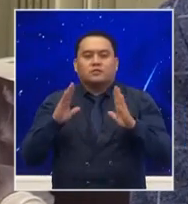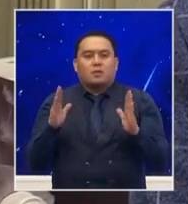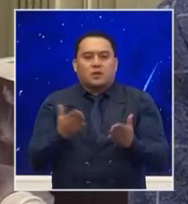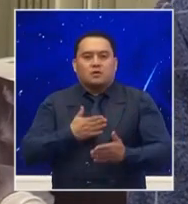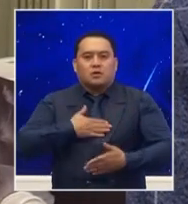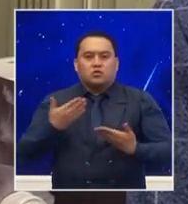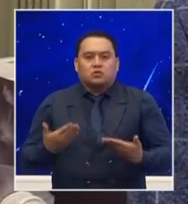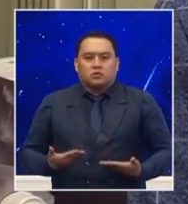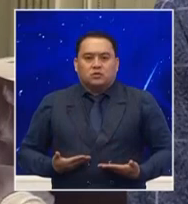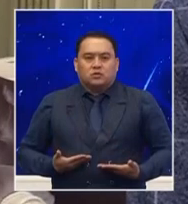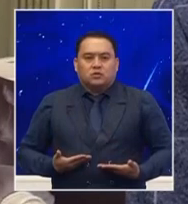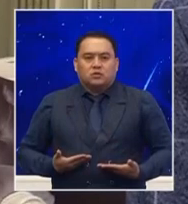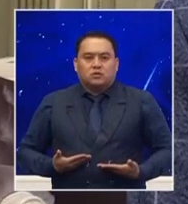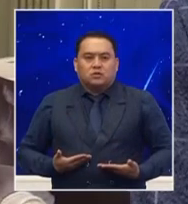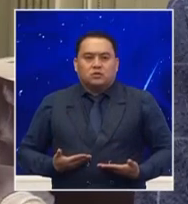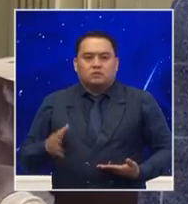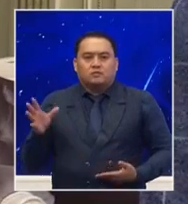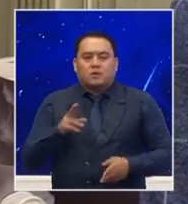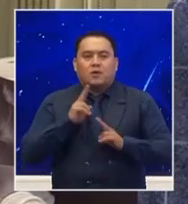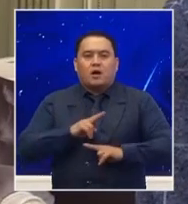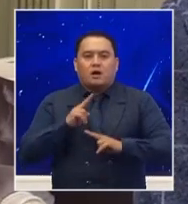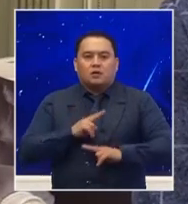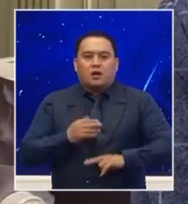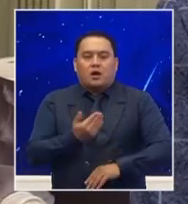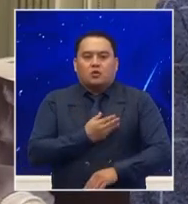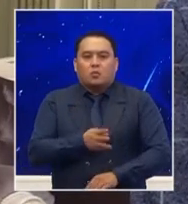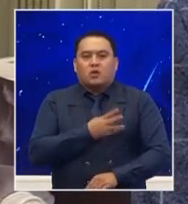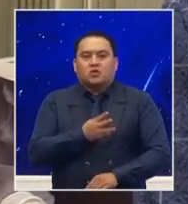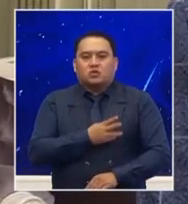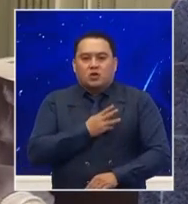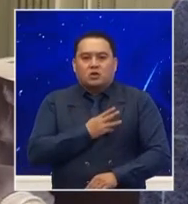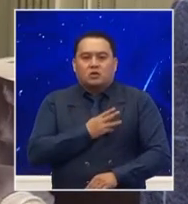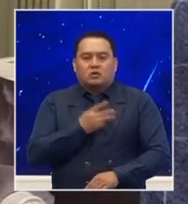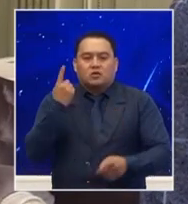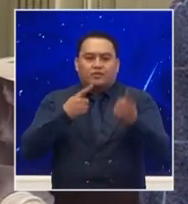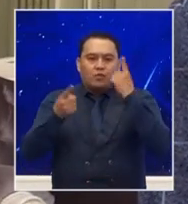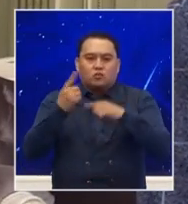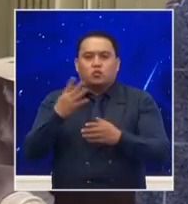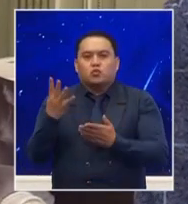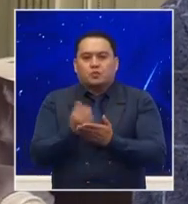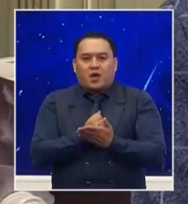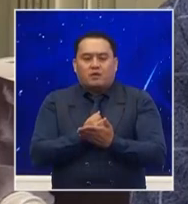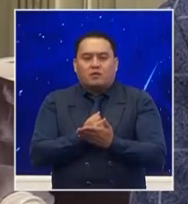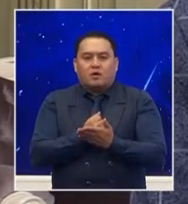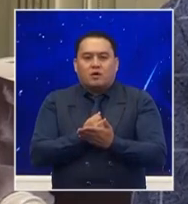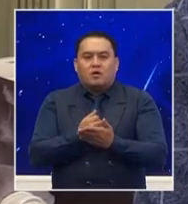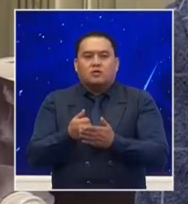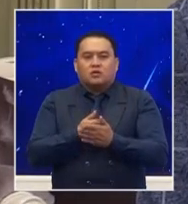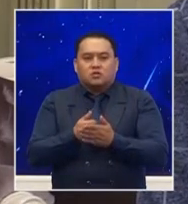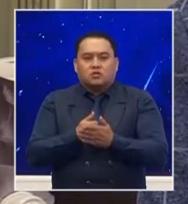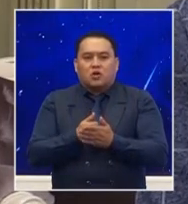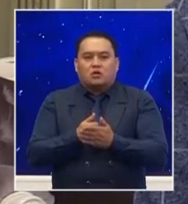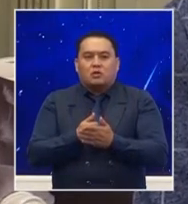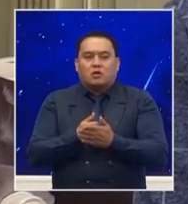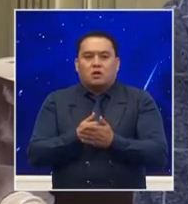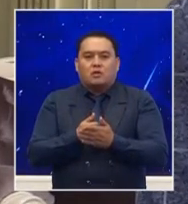нашей жизни. И всем своим коллегам хотел бы пожелать дальнейших творческих успехов, покорения новых высот,